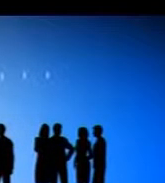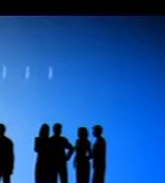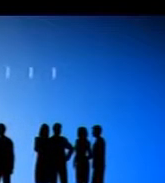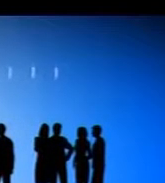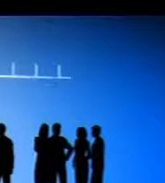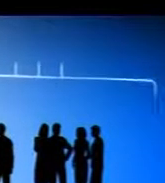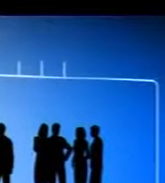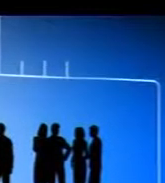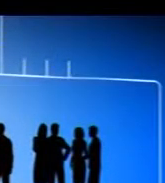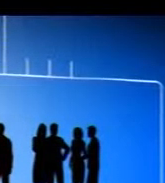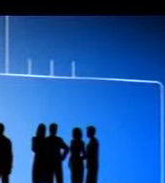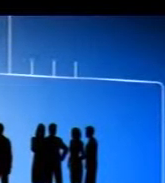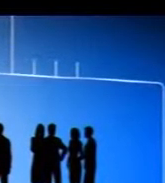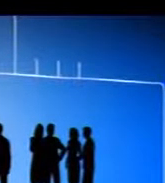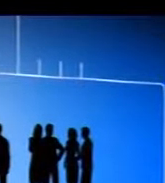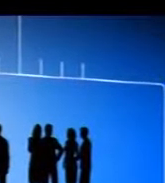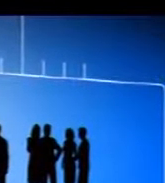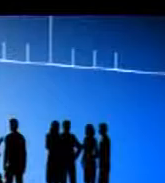Tu votezi.